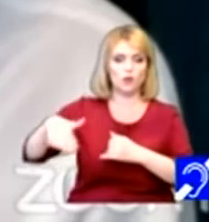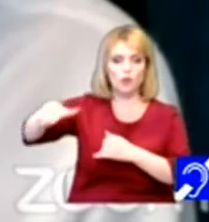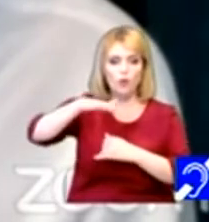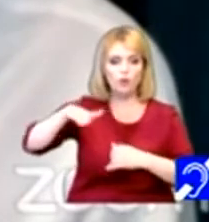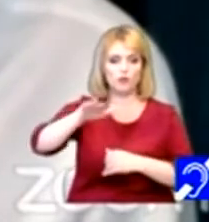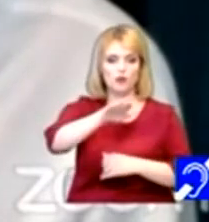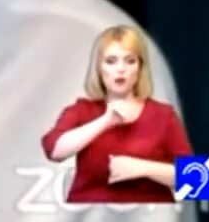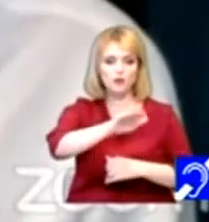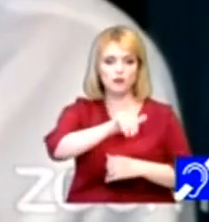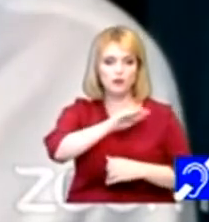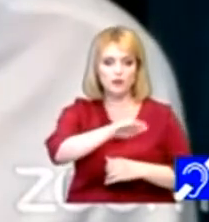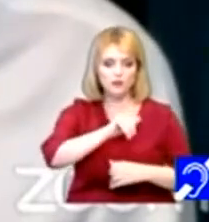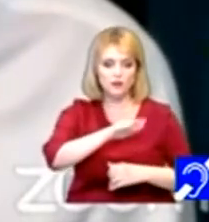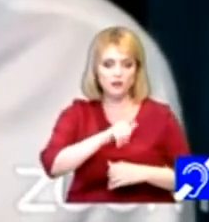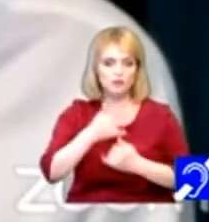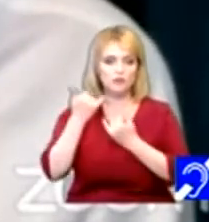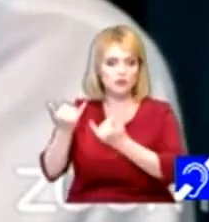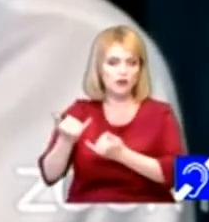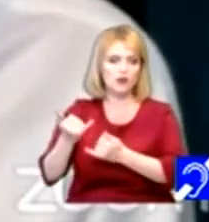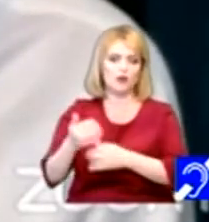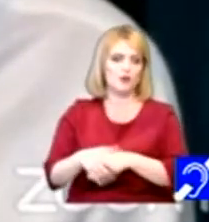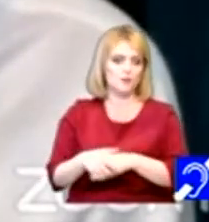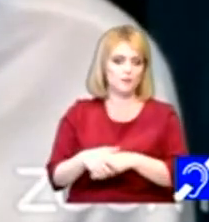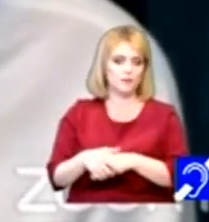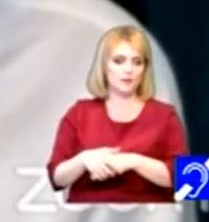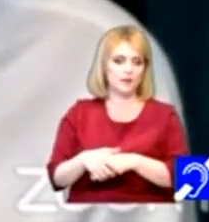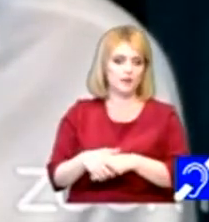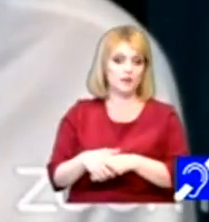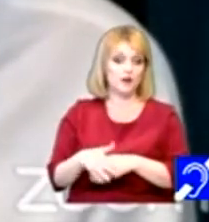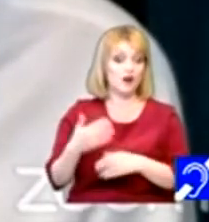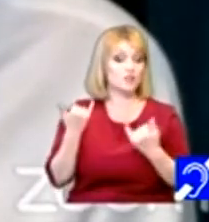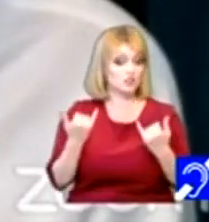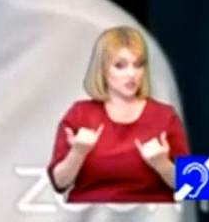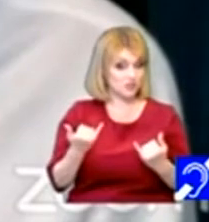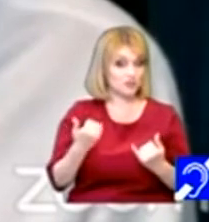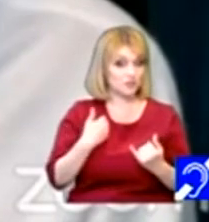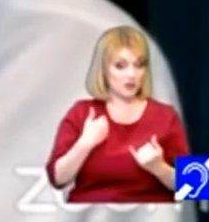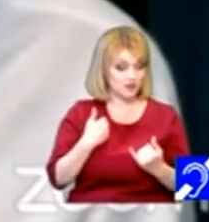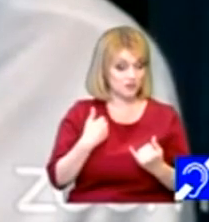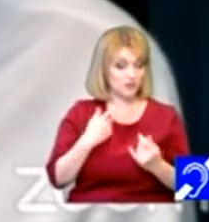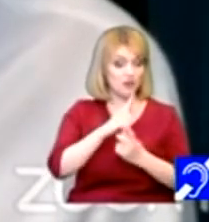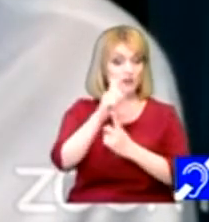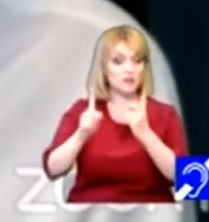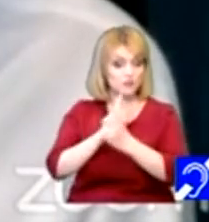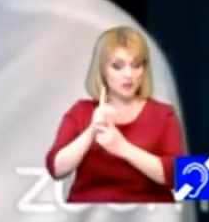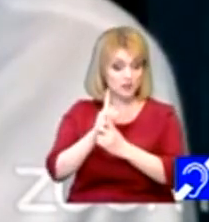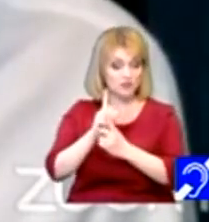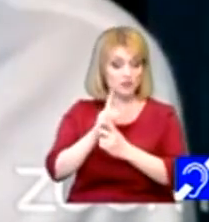spații ulterior date în subarendă și tot așa mai departe. Noi vrem ca aceste lucruri să se